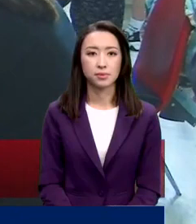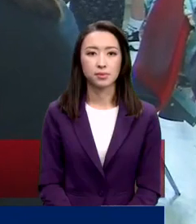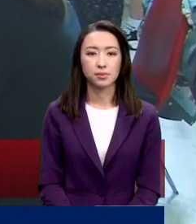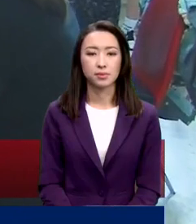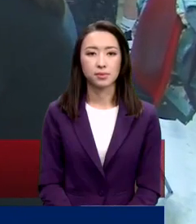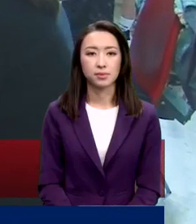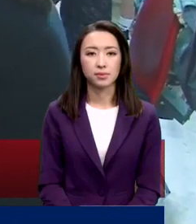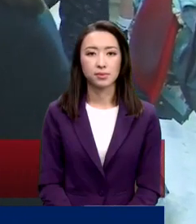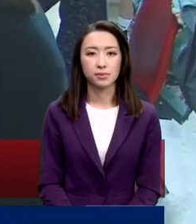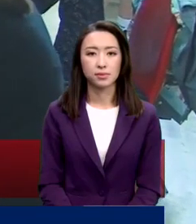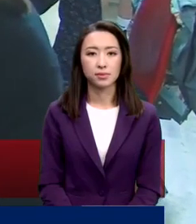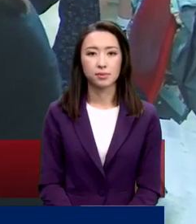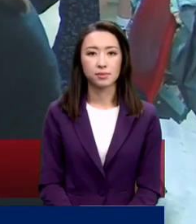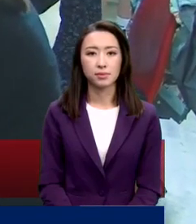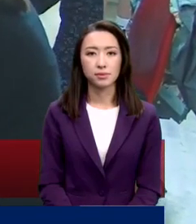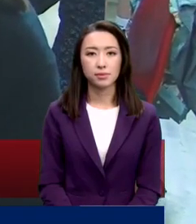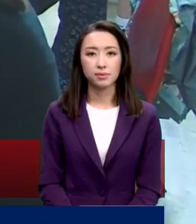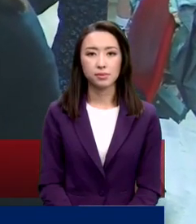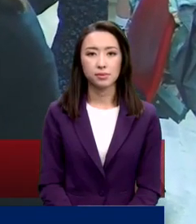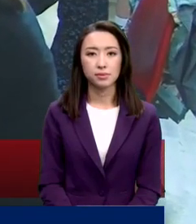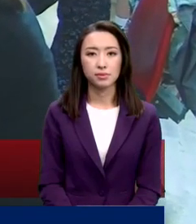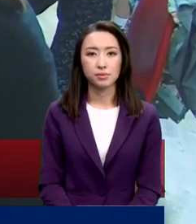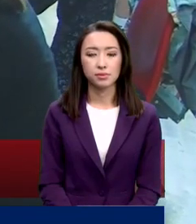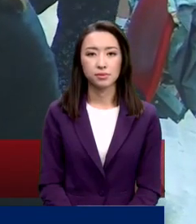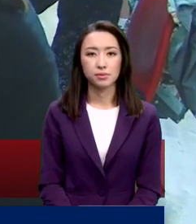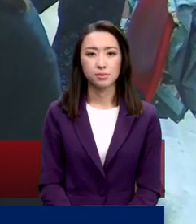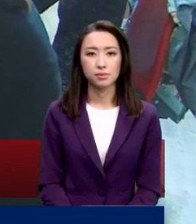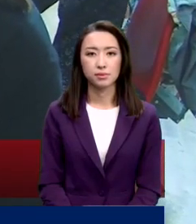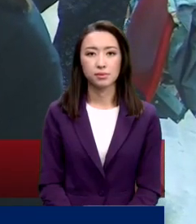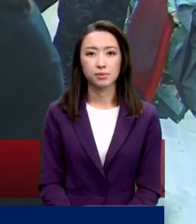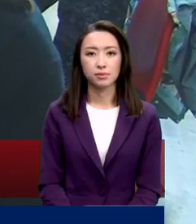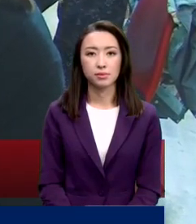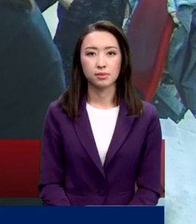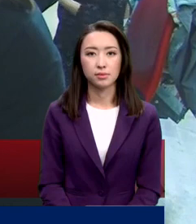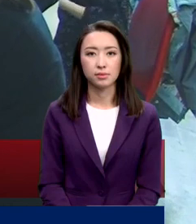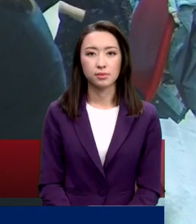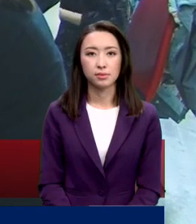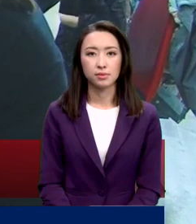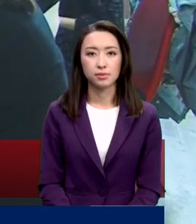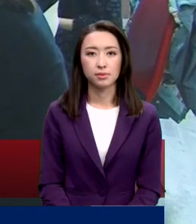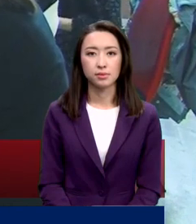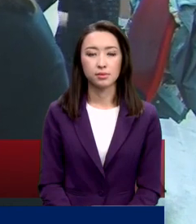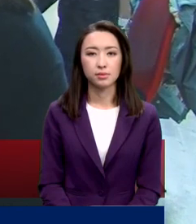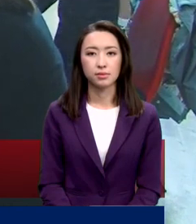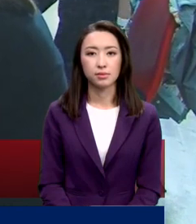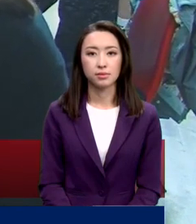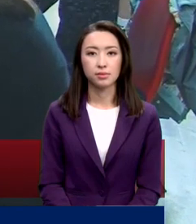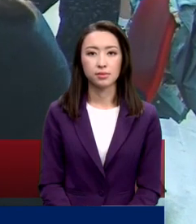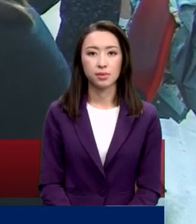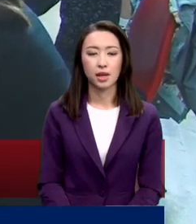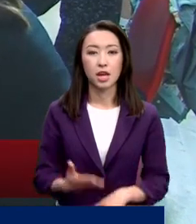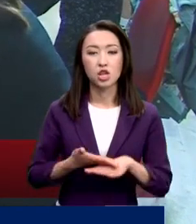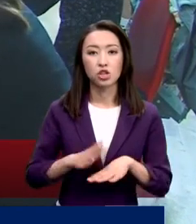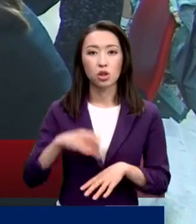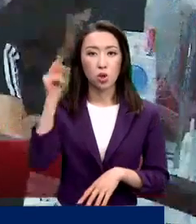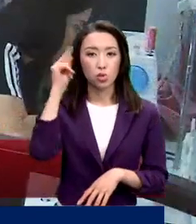получается нужно сметать, потом отметить выпуск 0,5 и все, ручник берем. Тяжело в